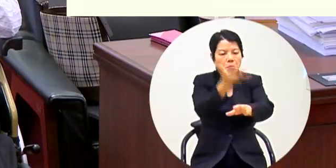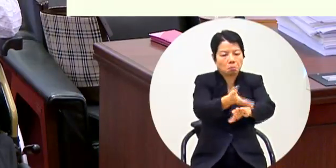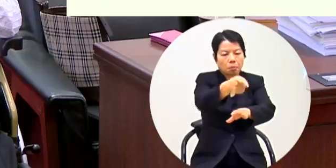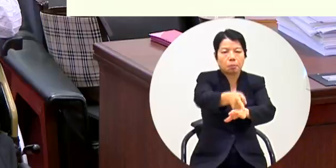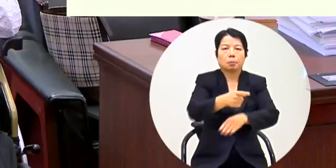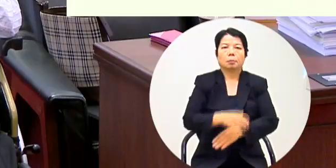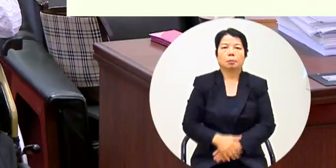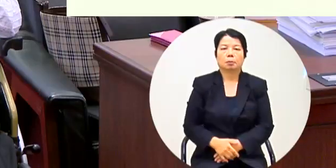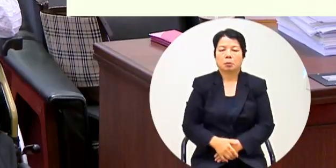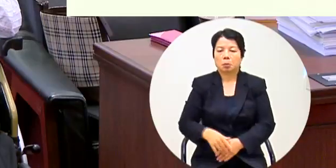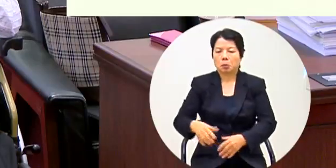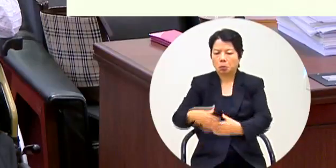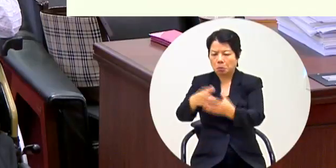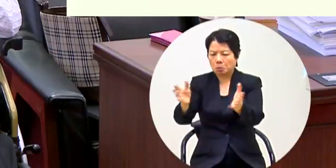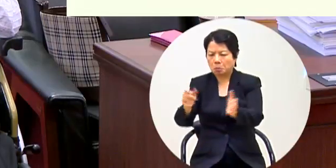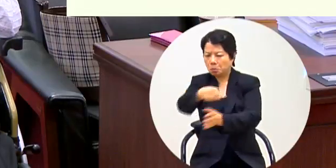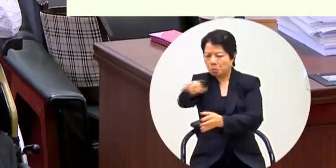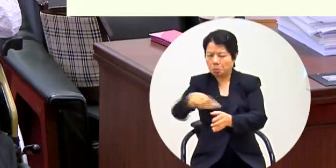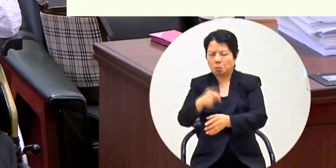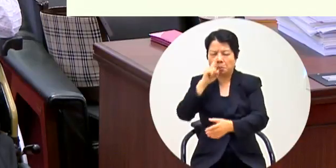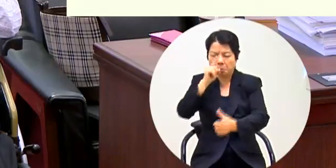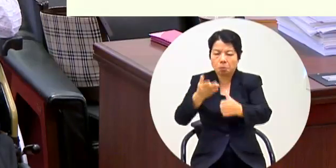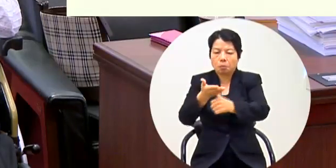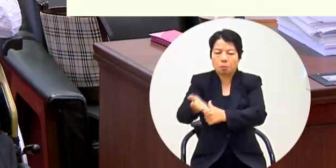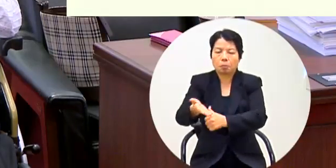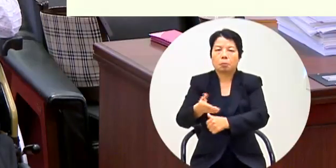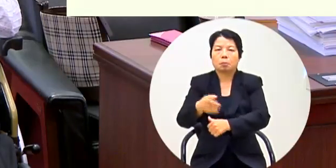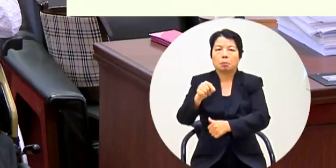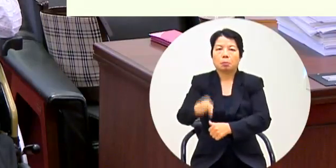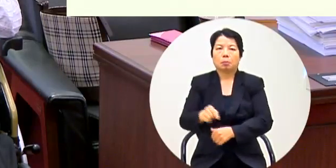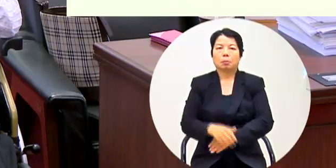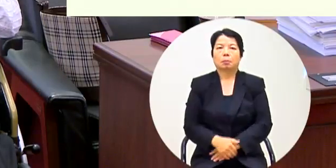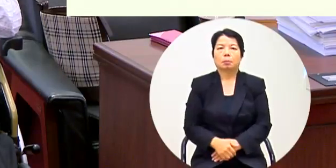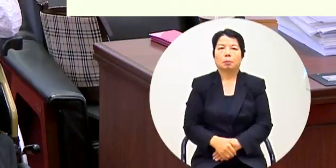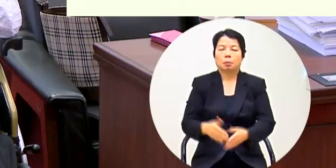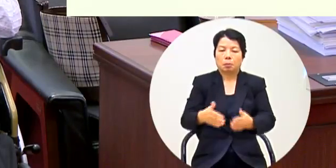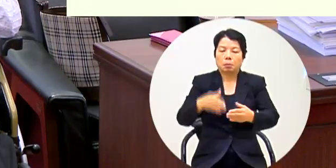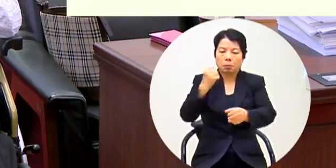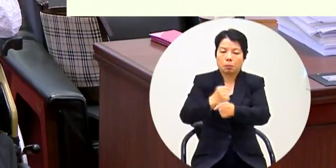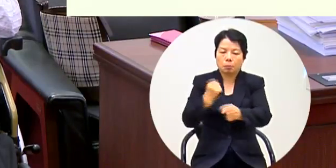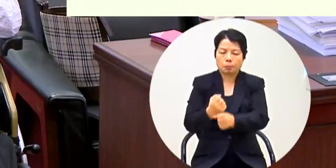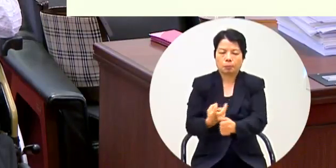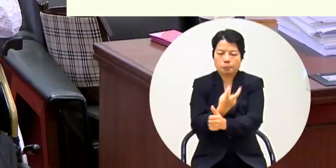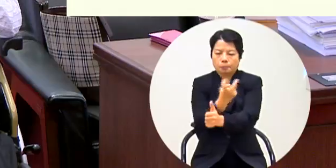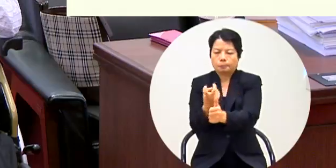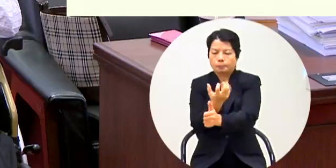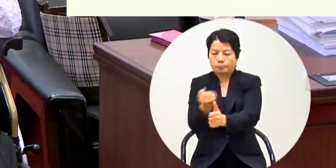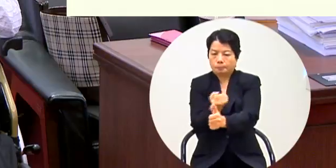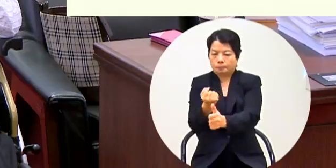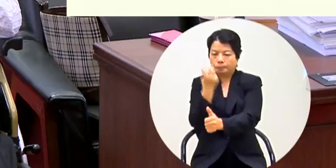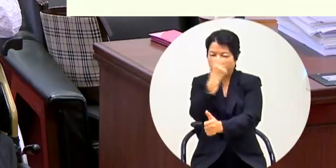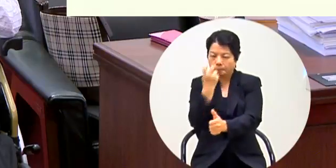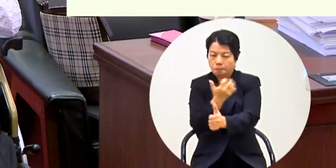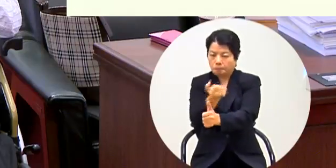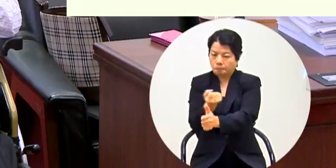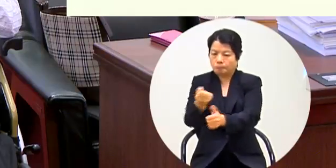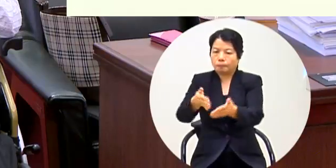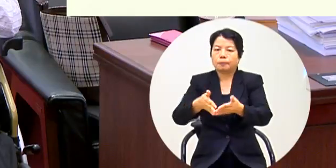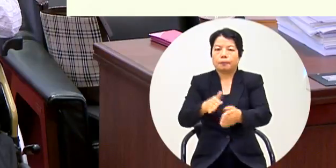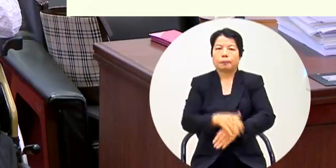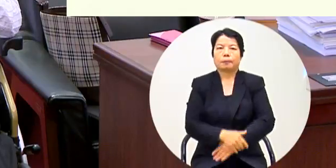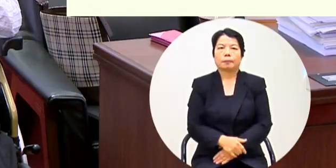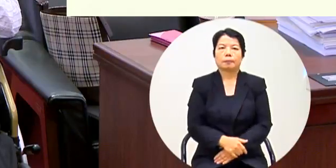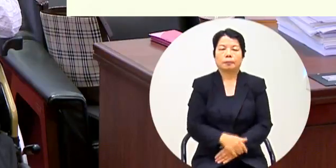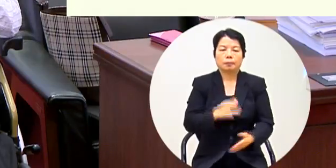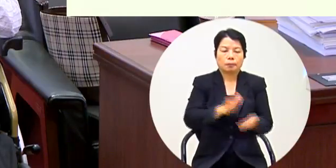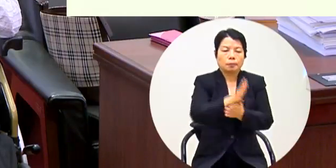能够做一个有效的一个管控。那未来呢，不管是在废物再利用以及在